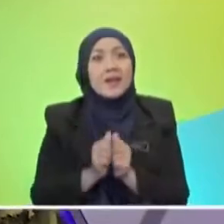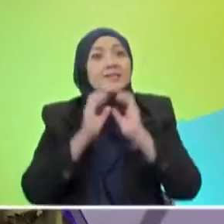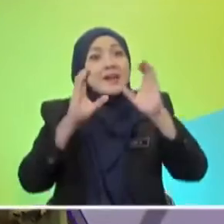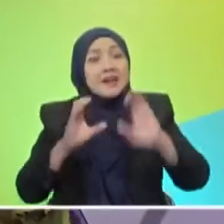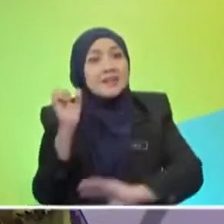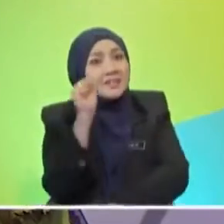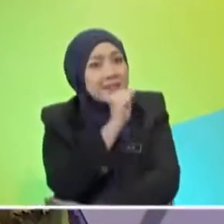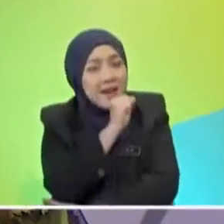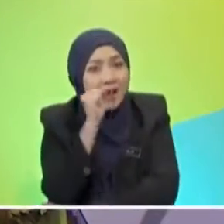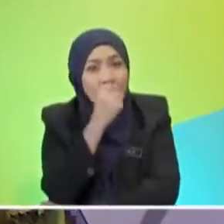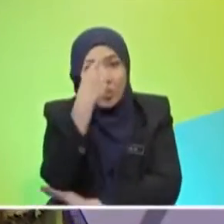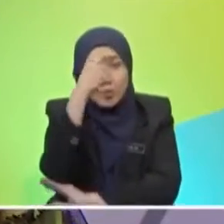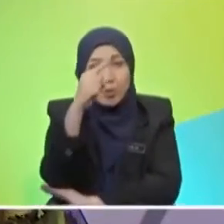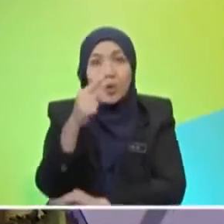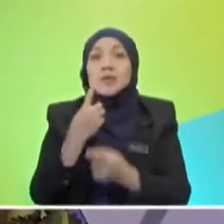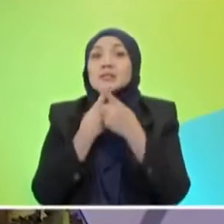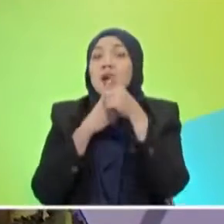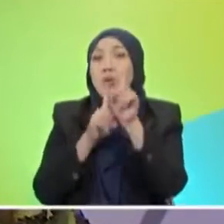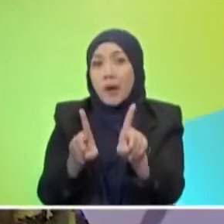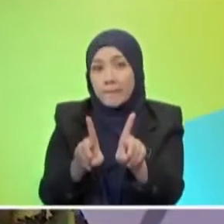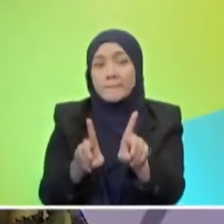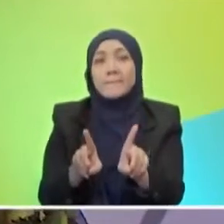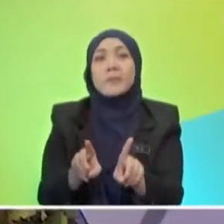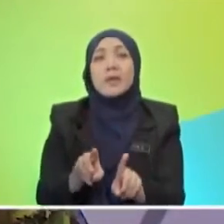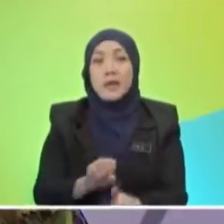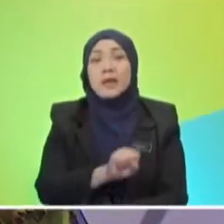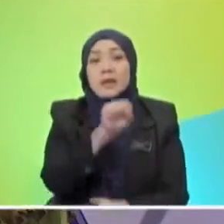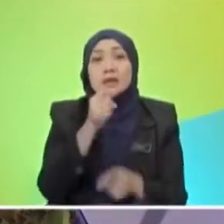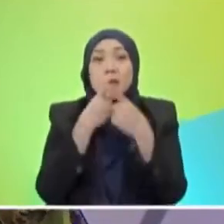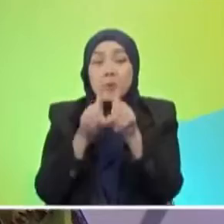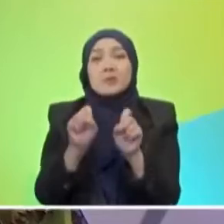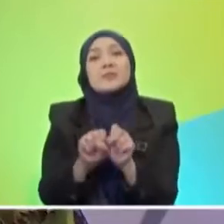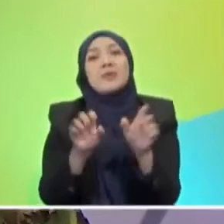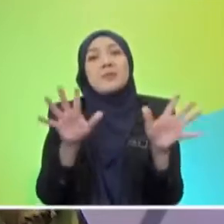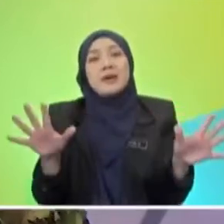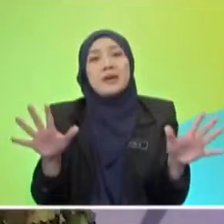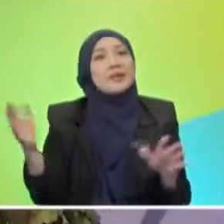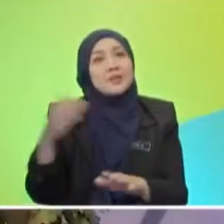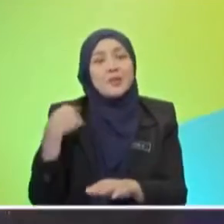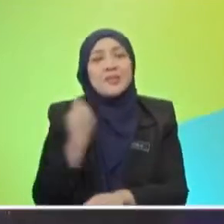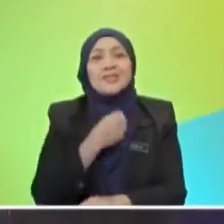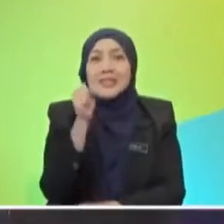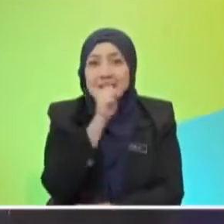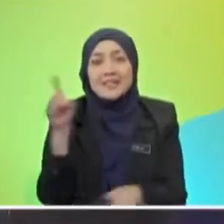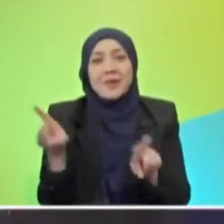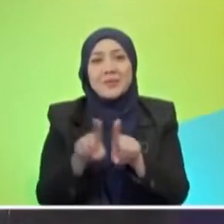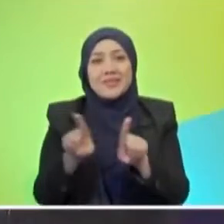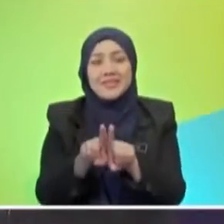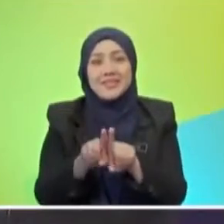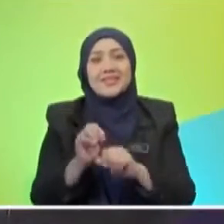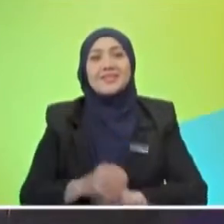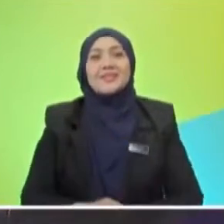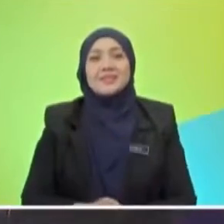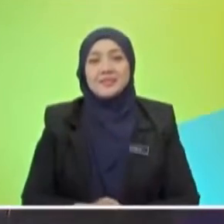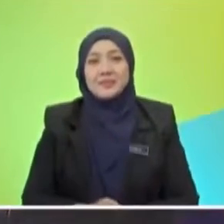untuk menjawab soalan bercapah dengan lebih mudah. Jom kita nyanyi sama-sama, Mira. Jom. Wah, seronoknya. Jom